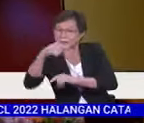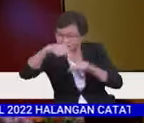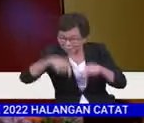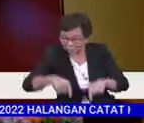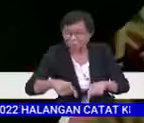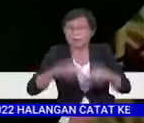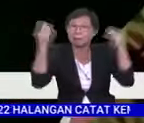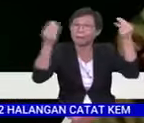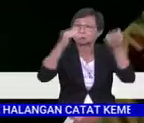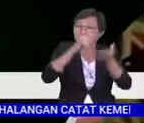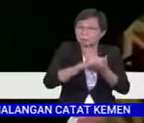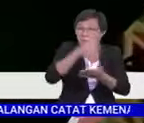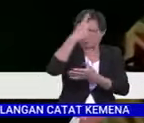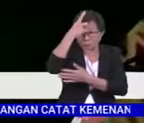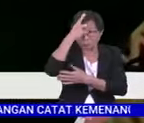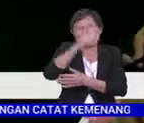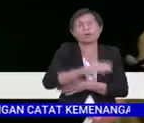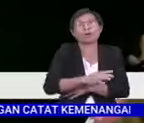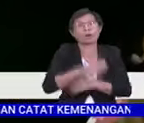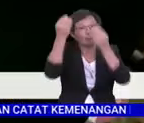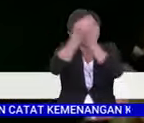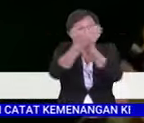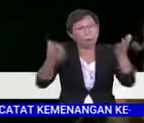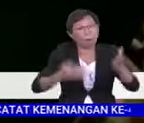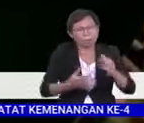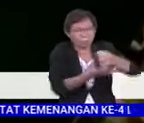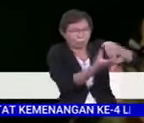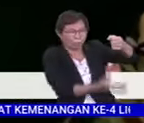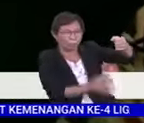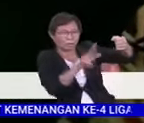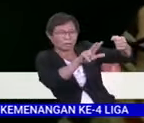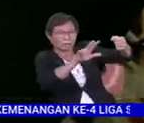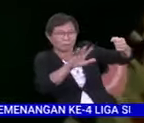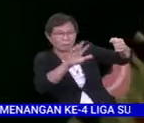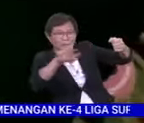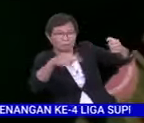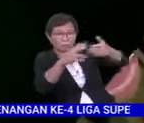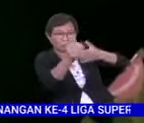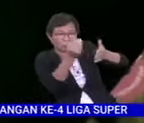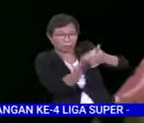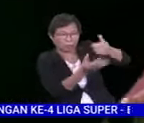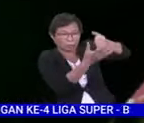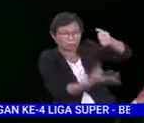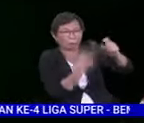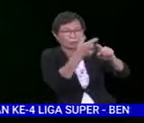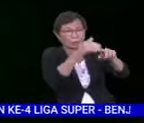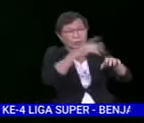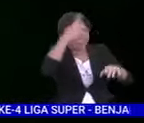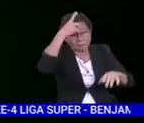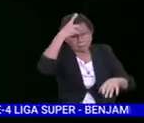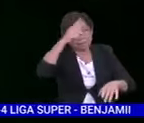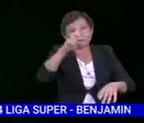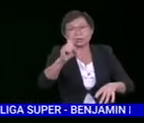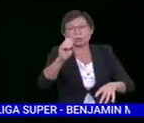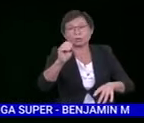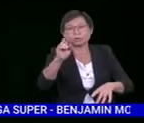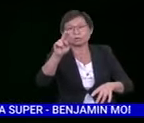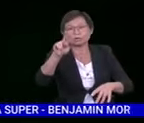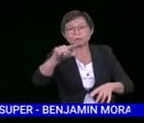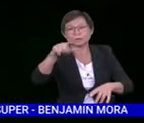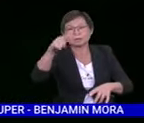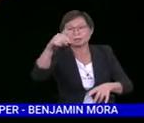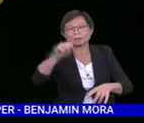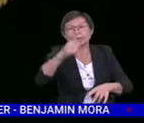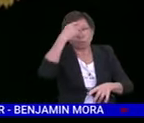pada majelis sama Datuk macam turut mengumkan peruntukkan 35.000 Ringgit daripada tua Mada gless untuk